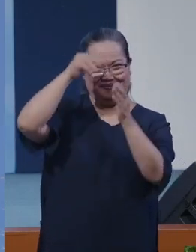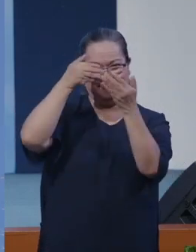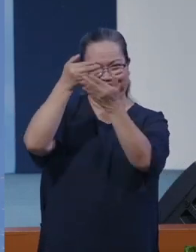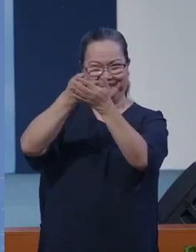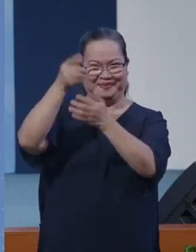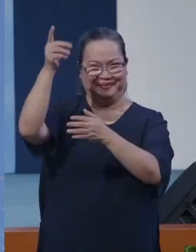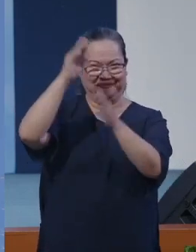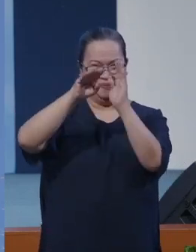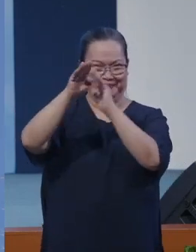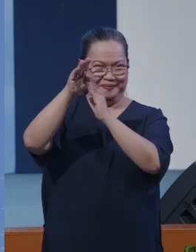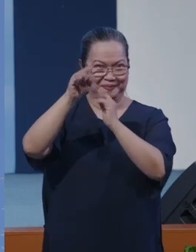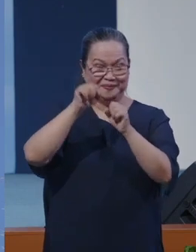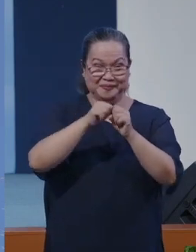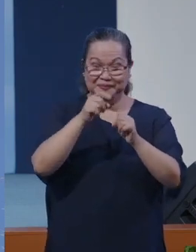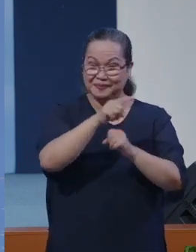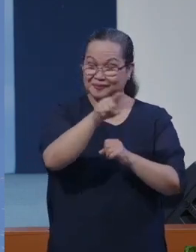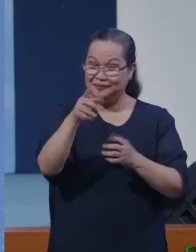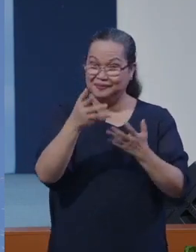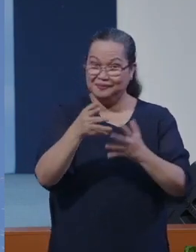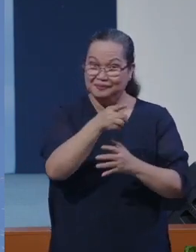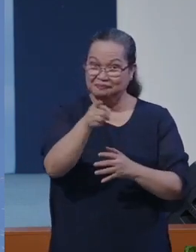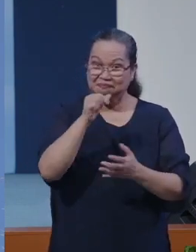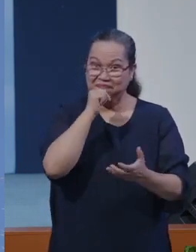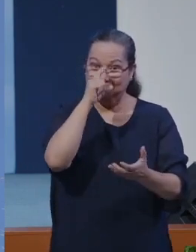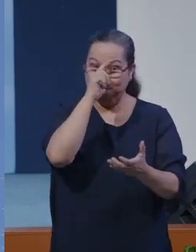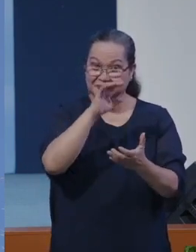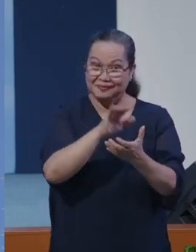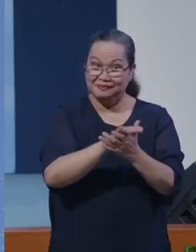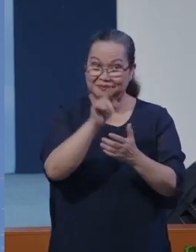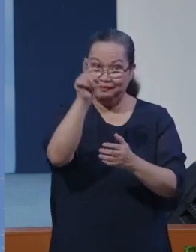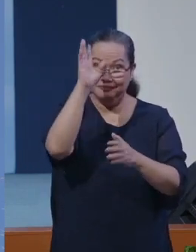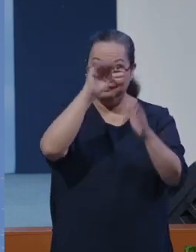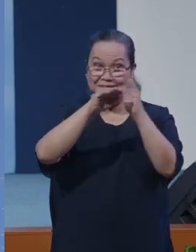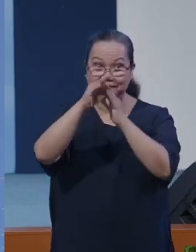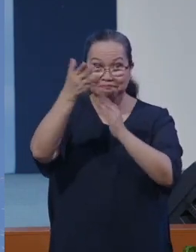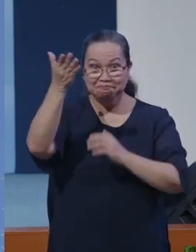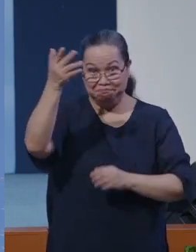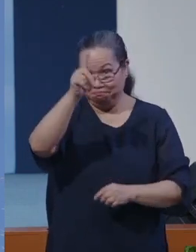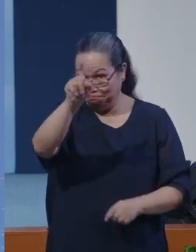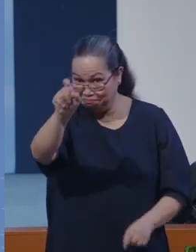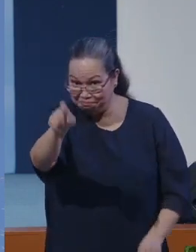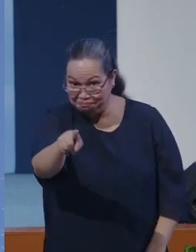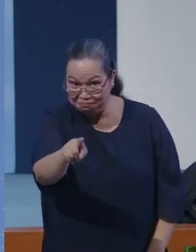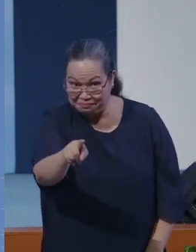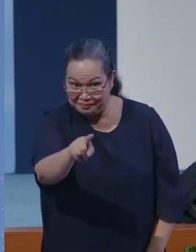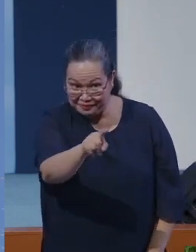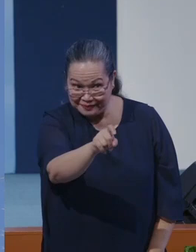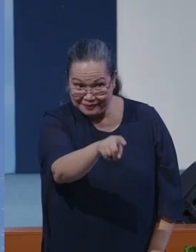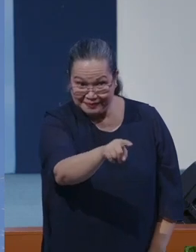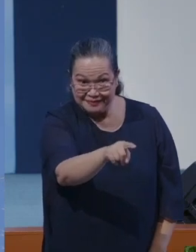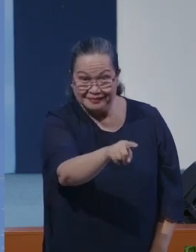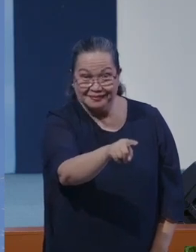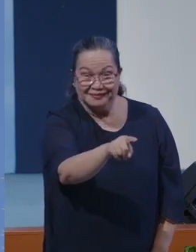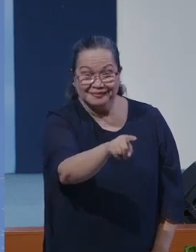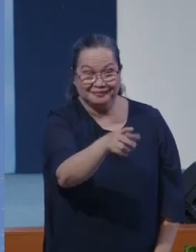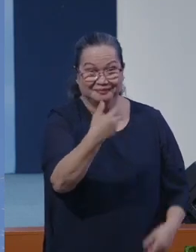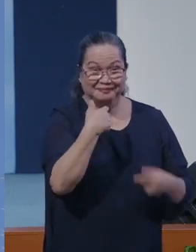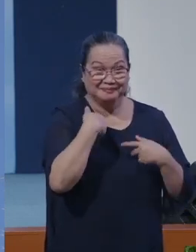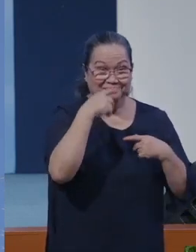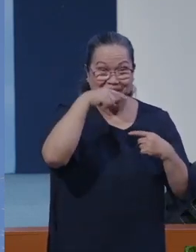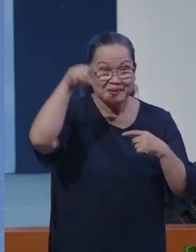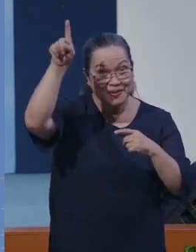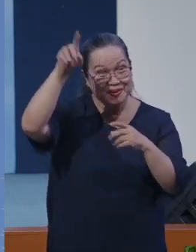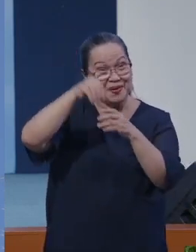Mga kapatid, baka naman hindi kayo naniniwala sa langit. O baka hindi kayo naniniwala na doon kayo